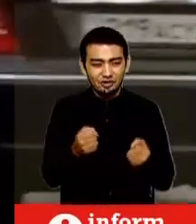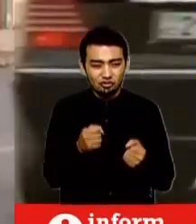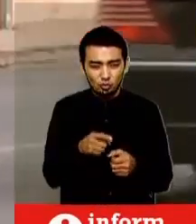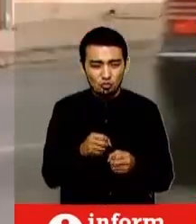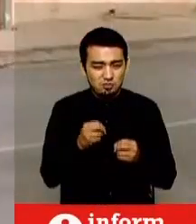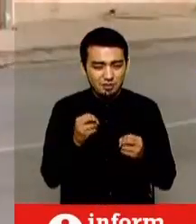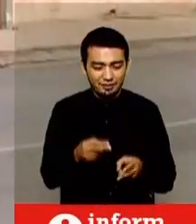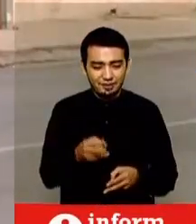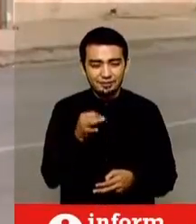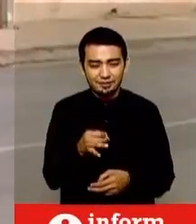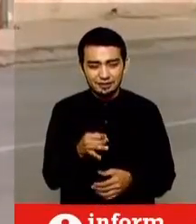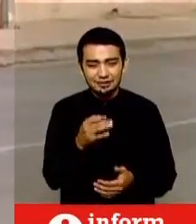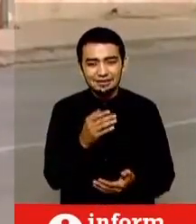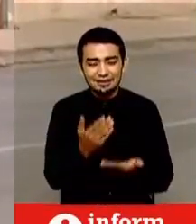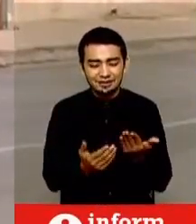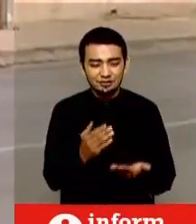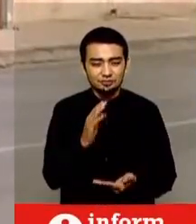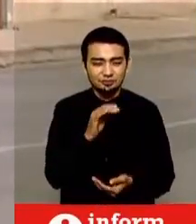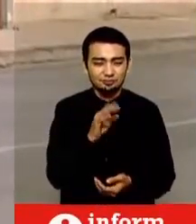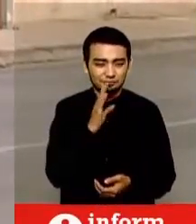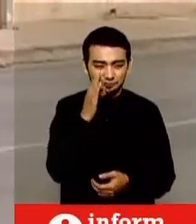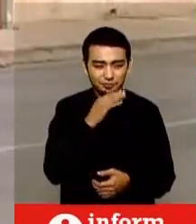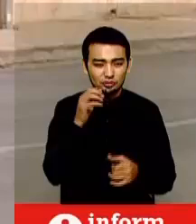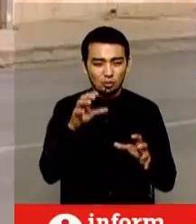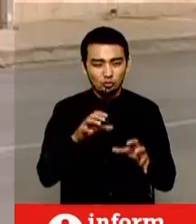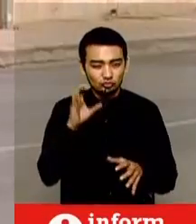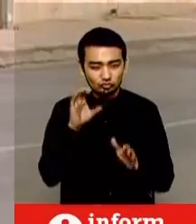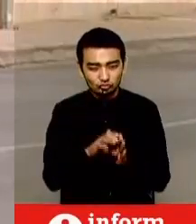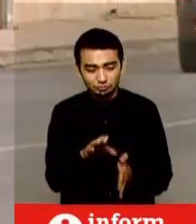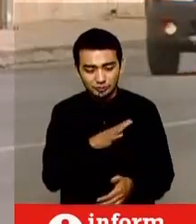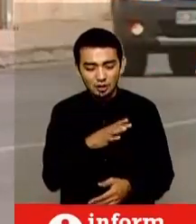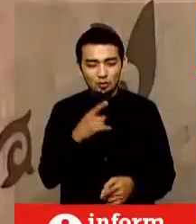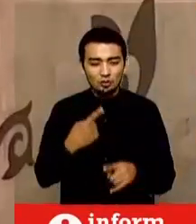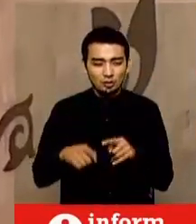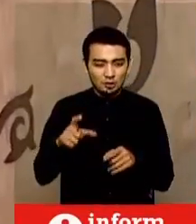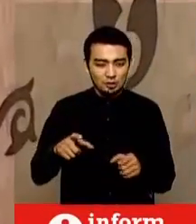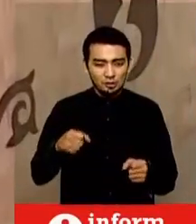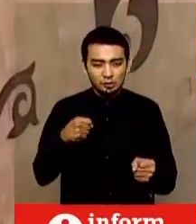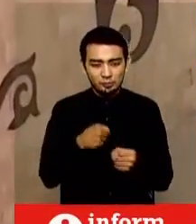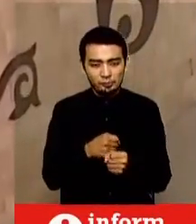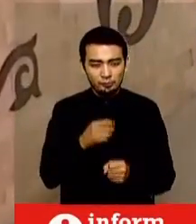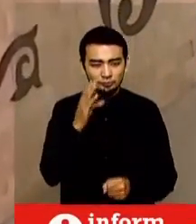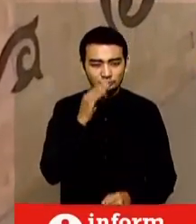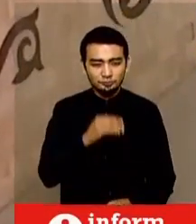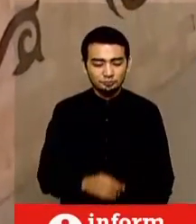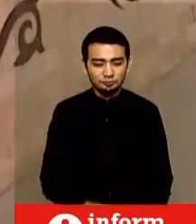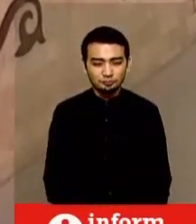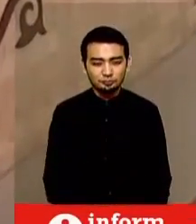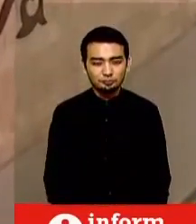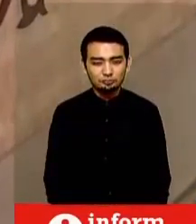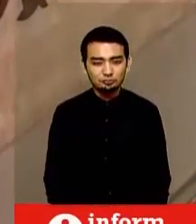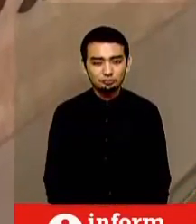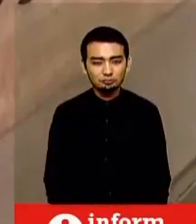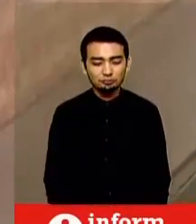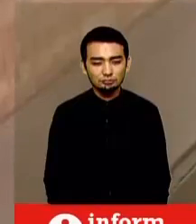повышенной опасности. И даже если родитель водит по правилам, другие участники дорожного движения могут быть нарушителями.